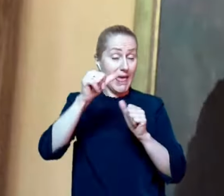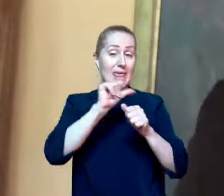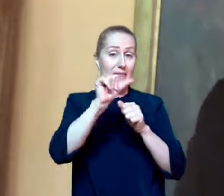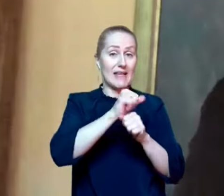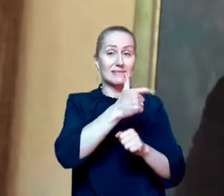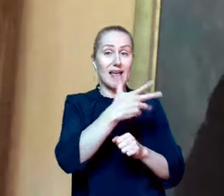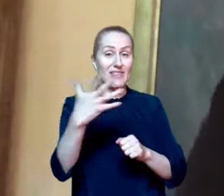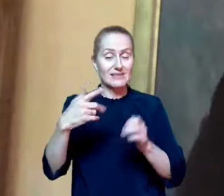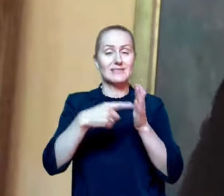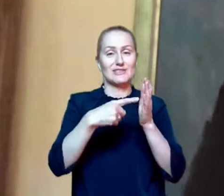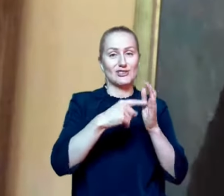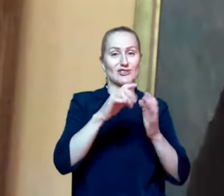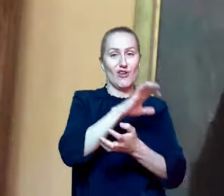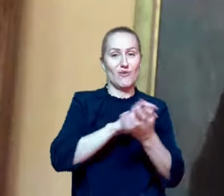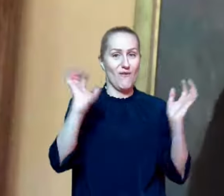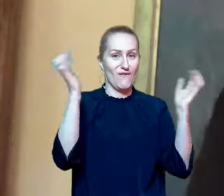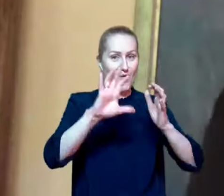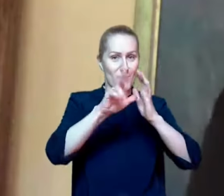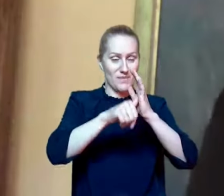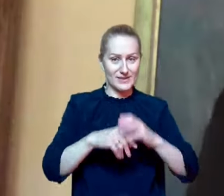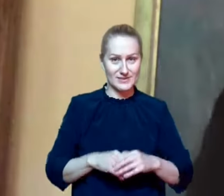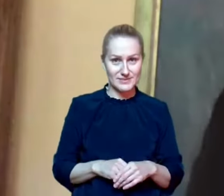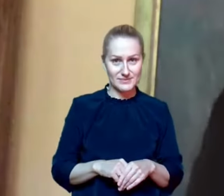Forum Miejskiego.